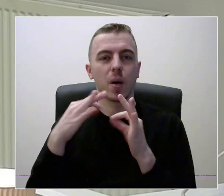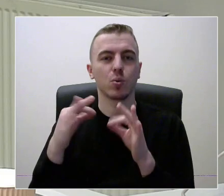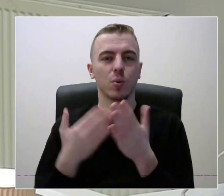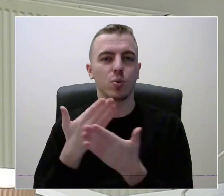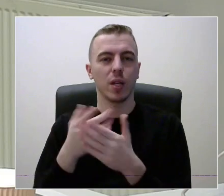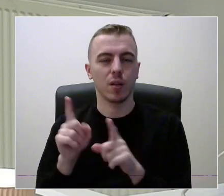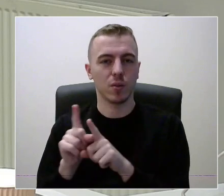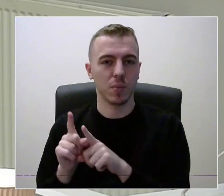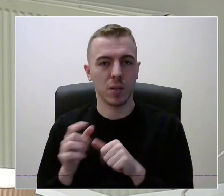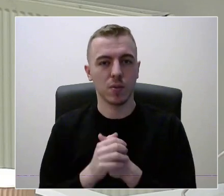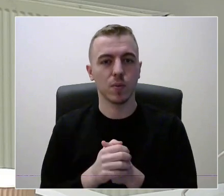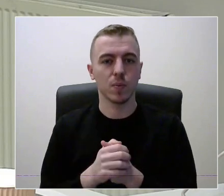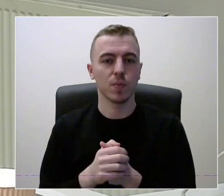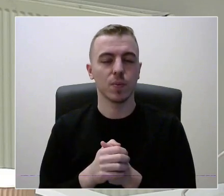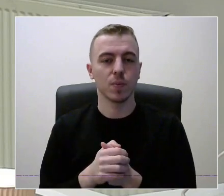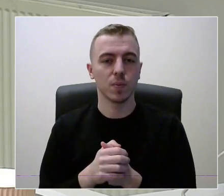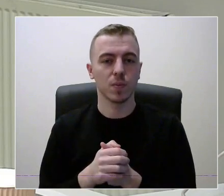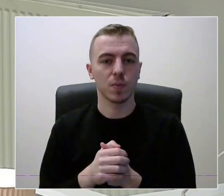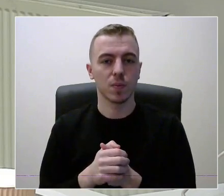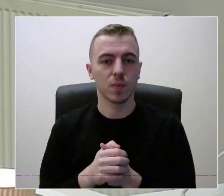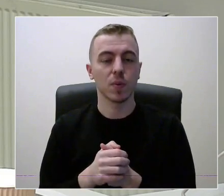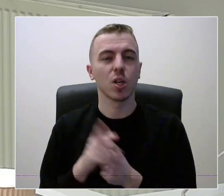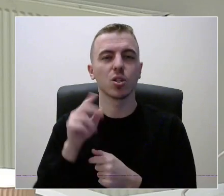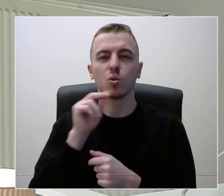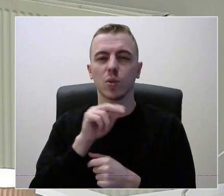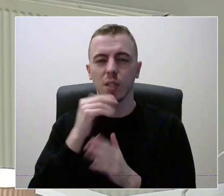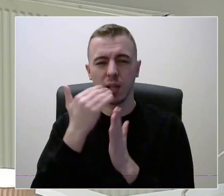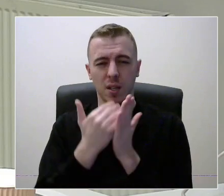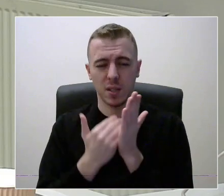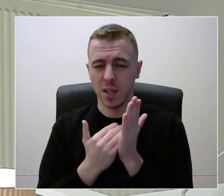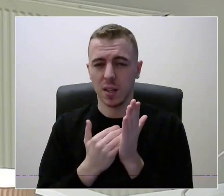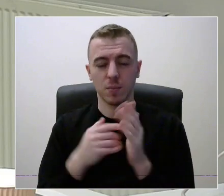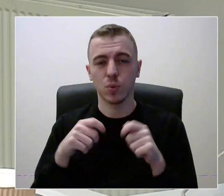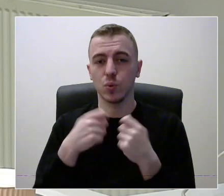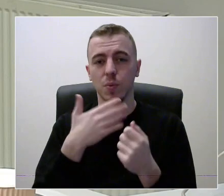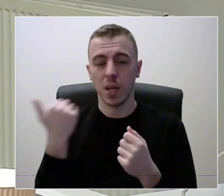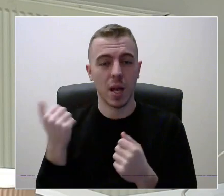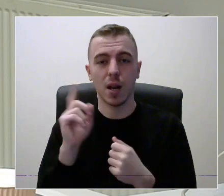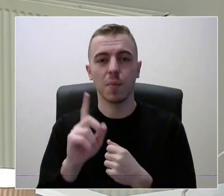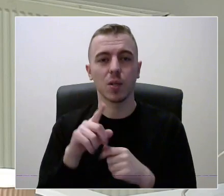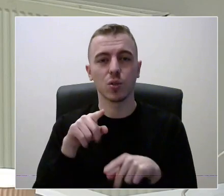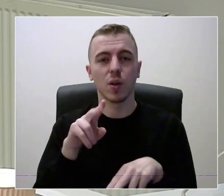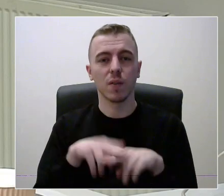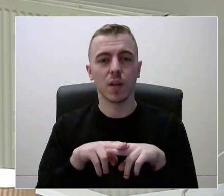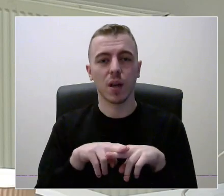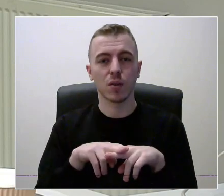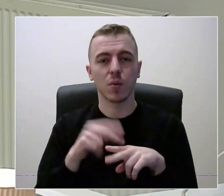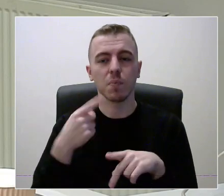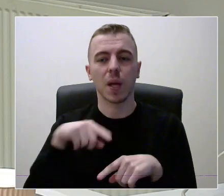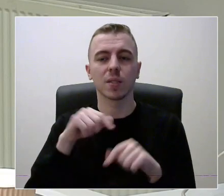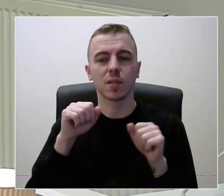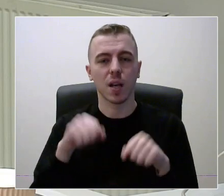kad čia nėra įstatymui nusižengimas, tai tiesiog aš manau, kad šitoje vietoje mes galim